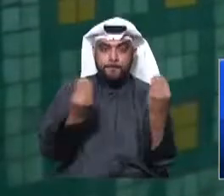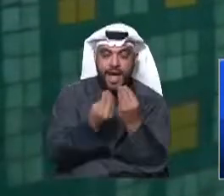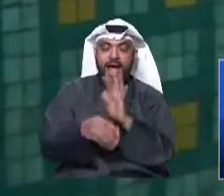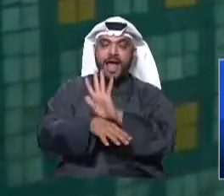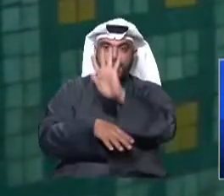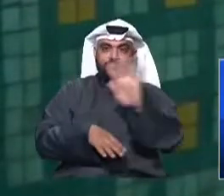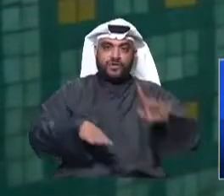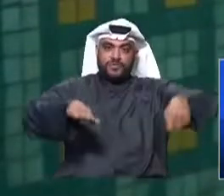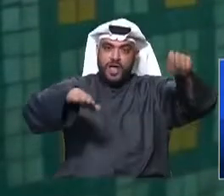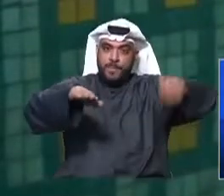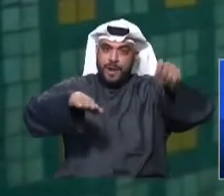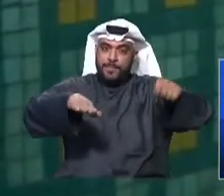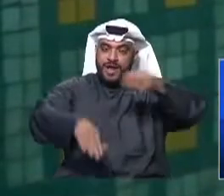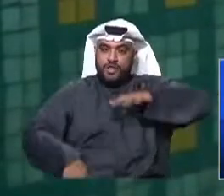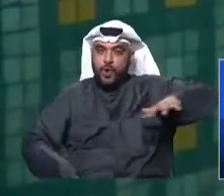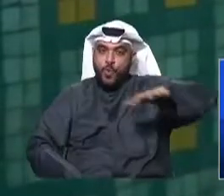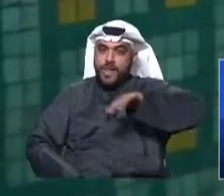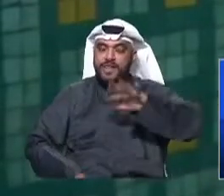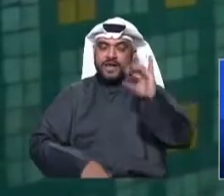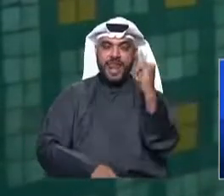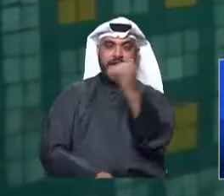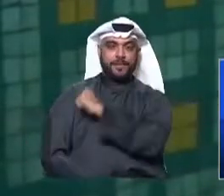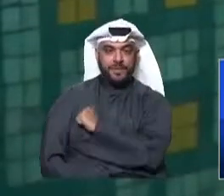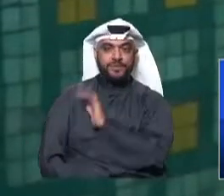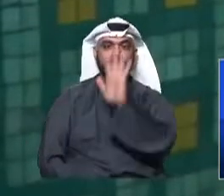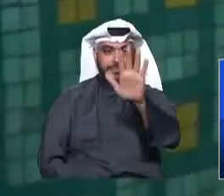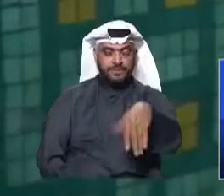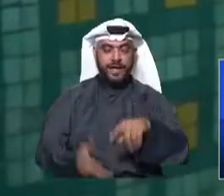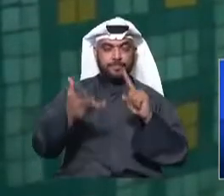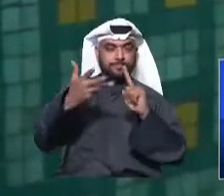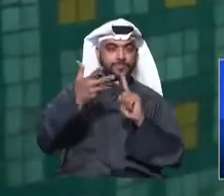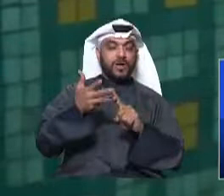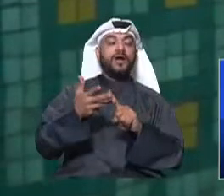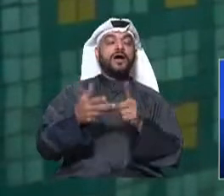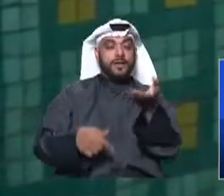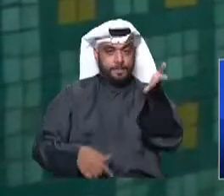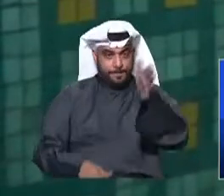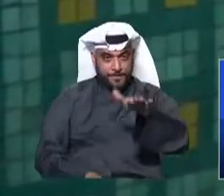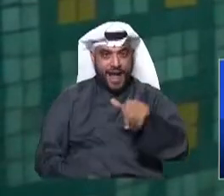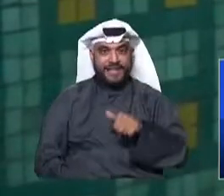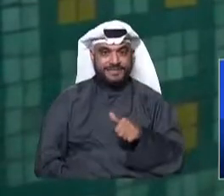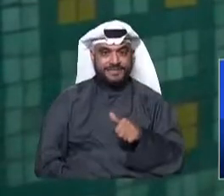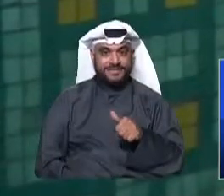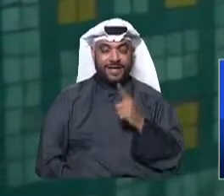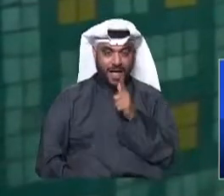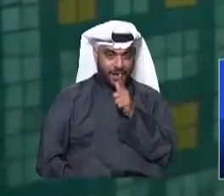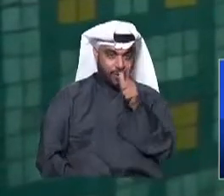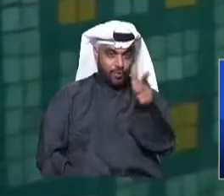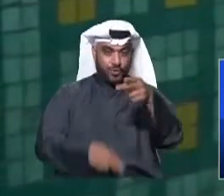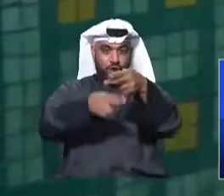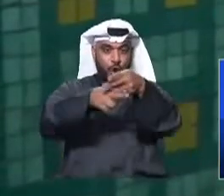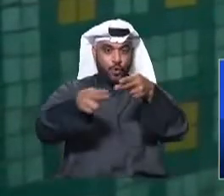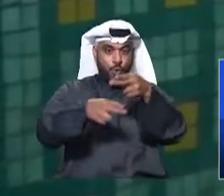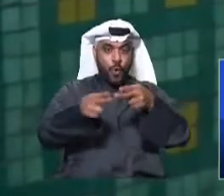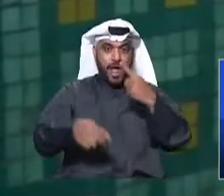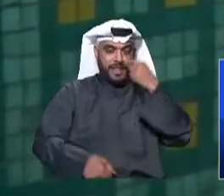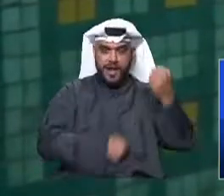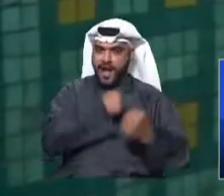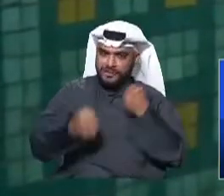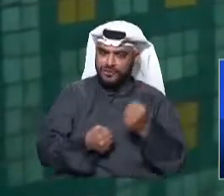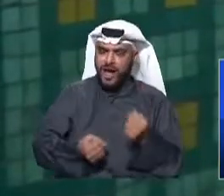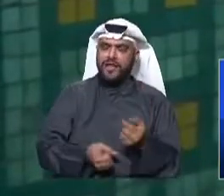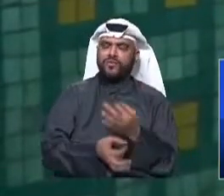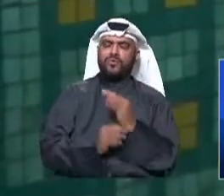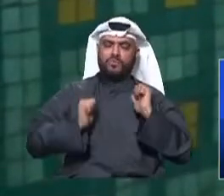الوطنية في عالمنا العربي. وكما قلت أن الكويت تحرص